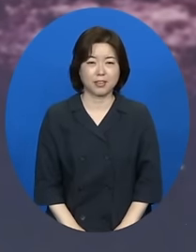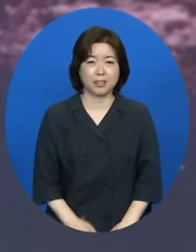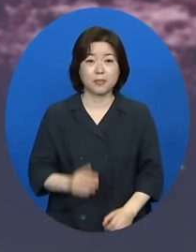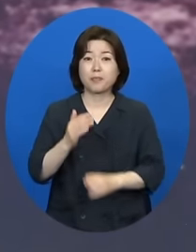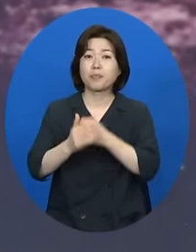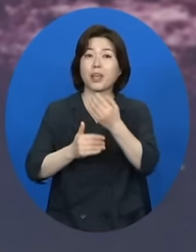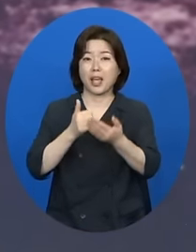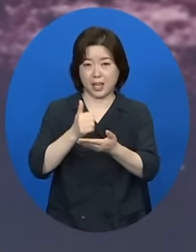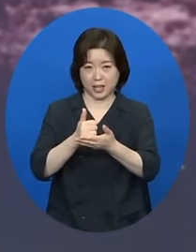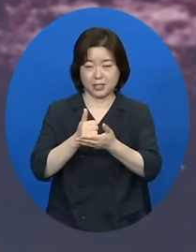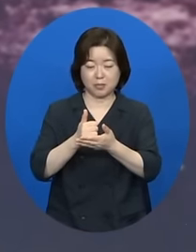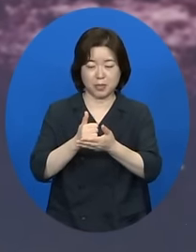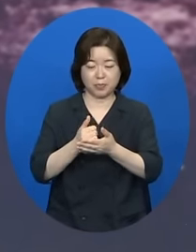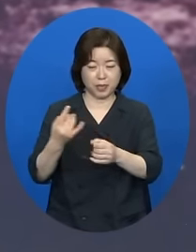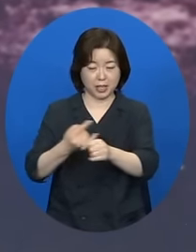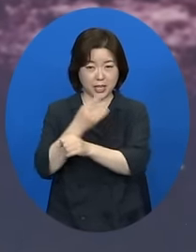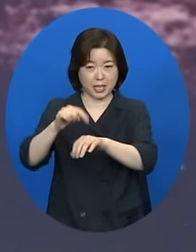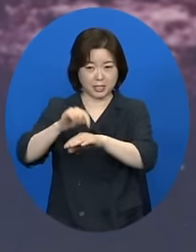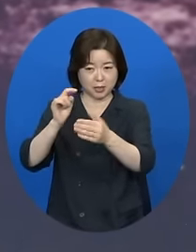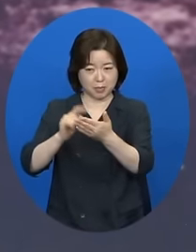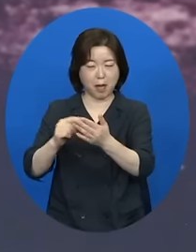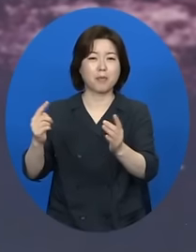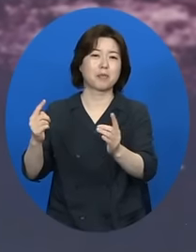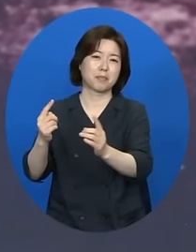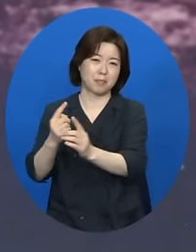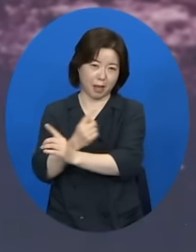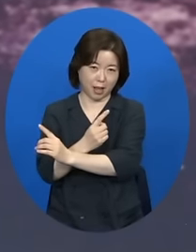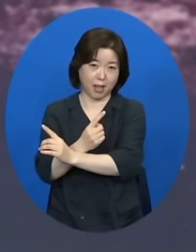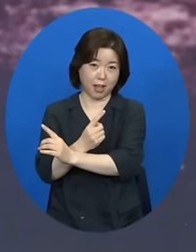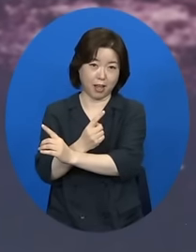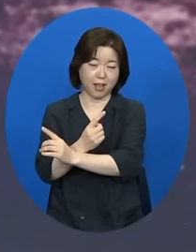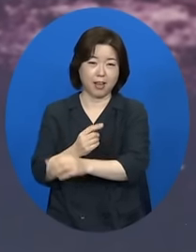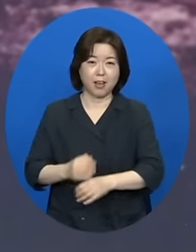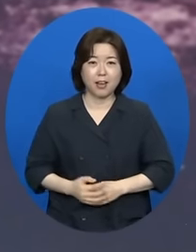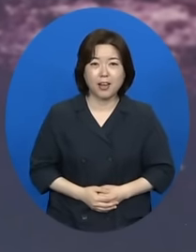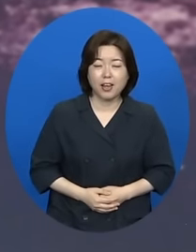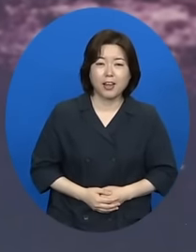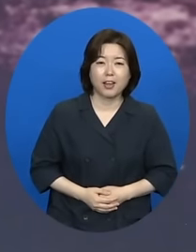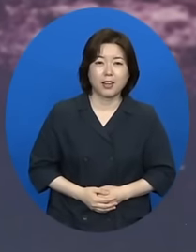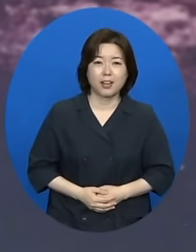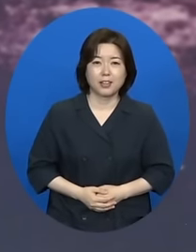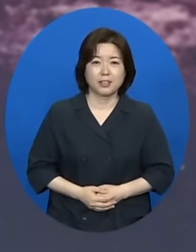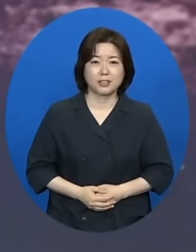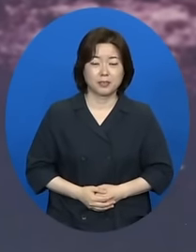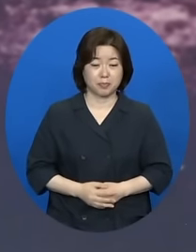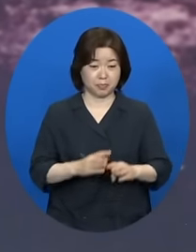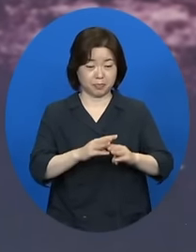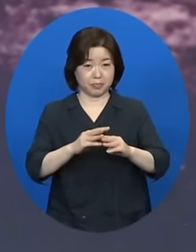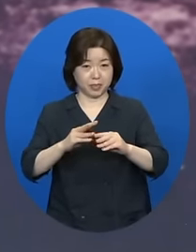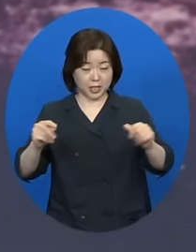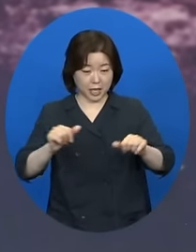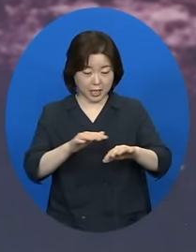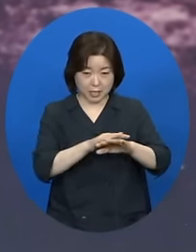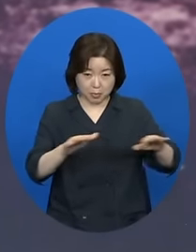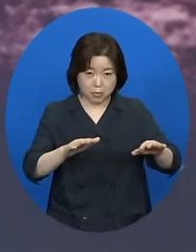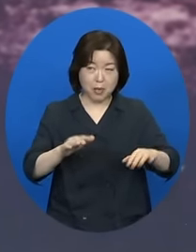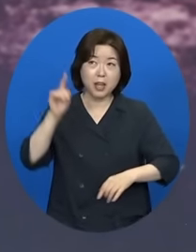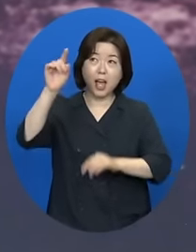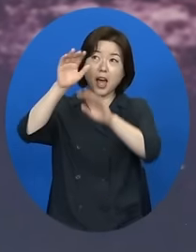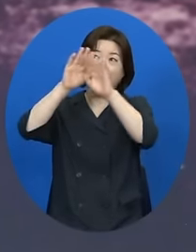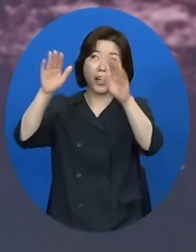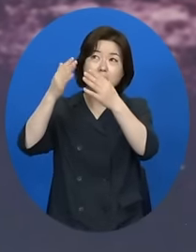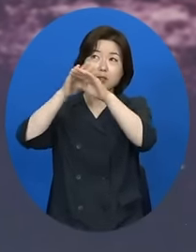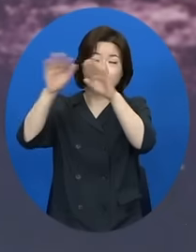하나님께서 그렇게 에서의 마음을 바꿔주신 것이죠. 그래서 땅에서 풀리면 하늘에서 풀리고